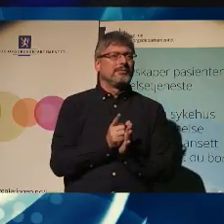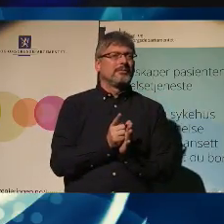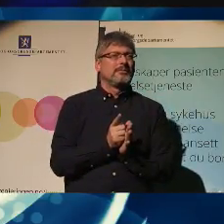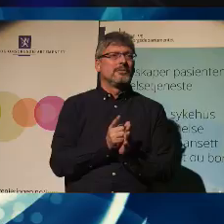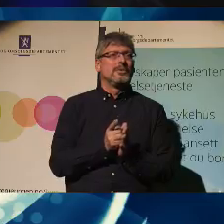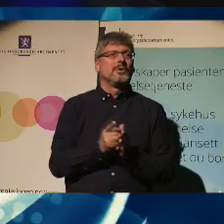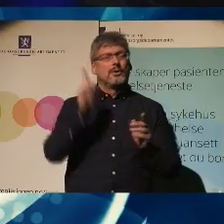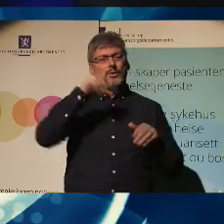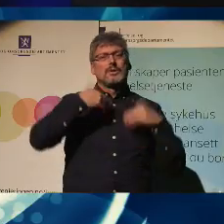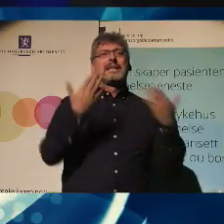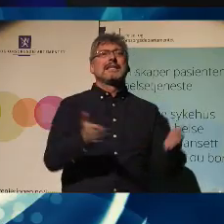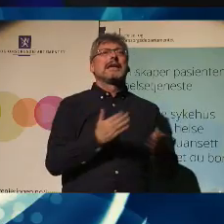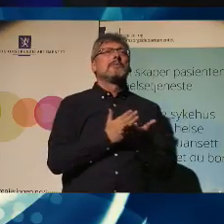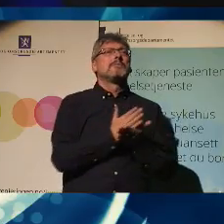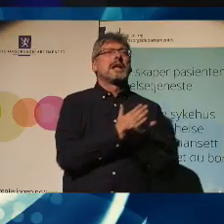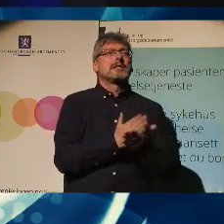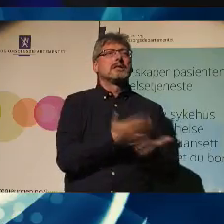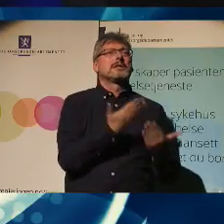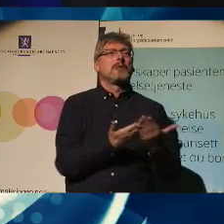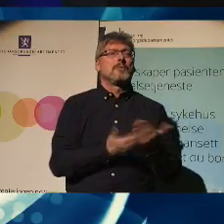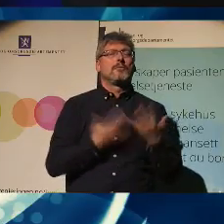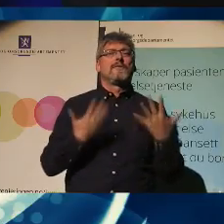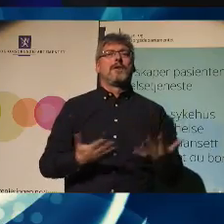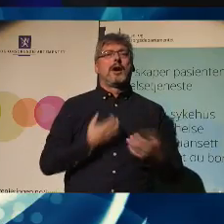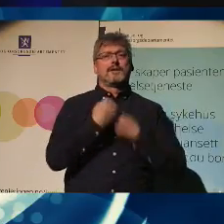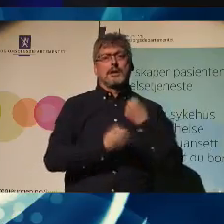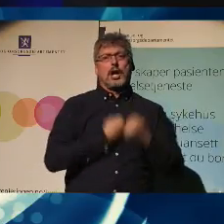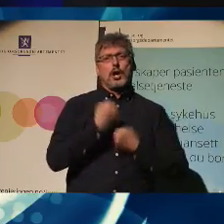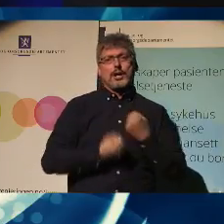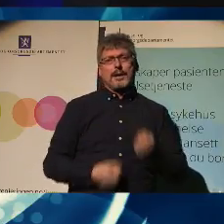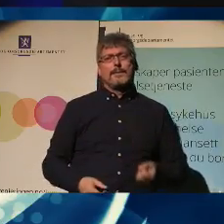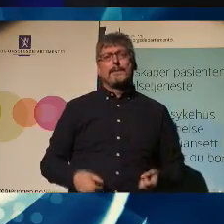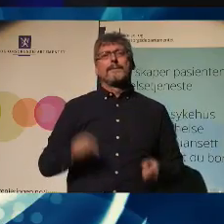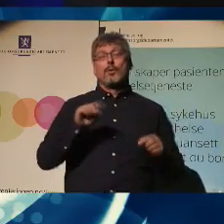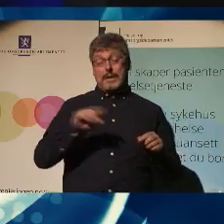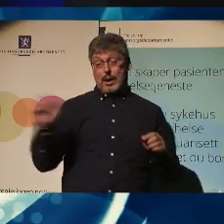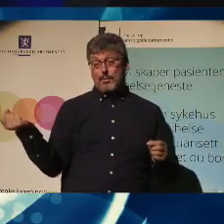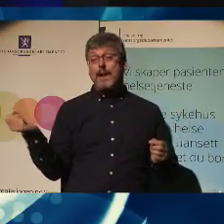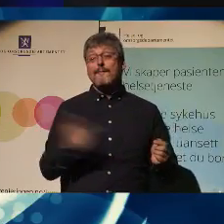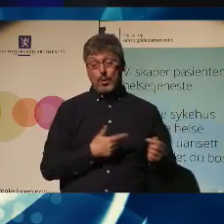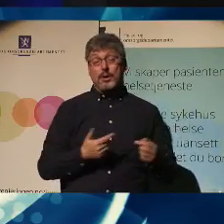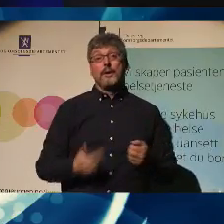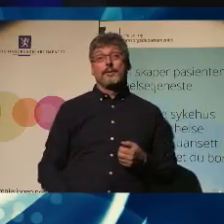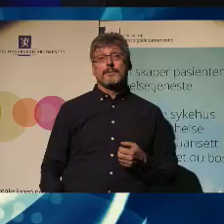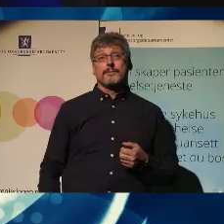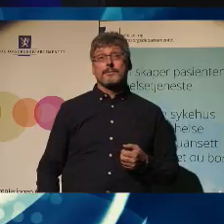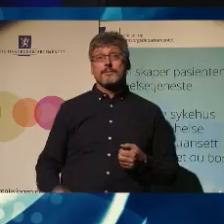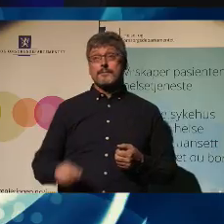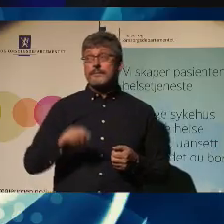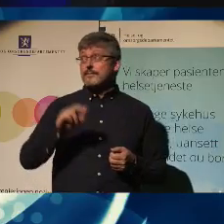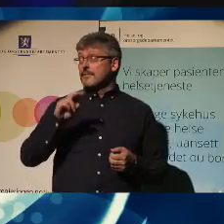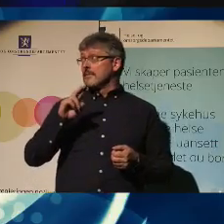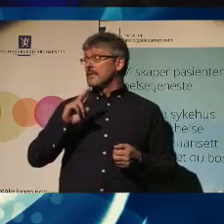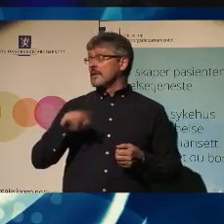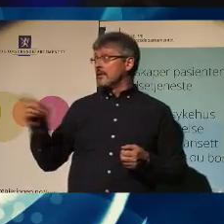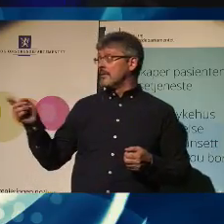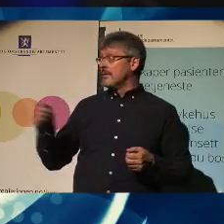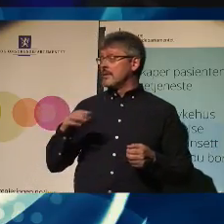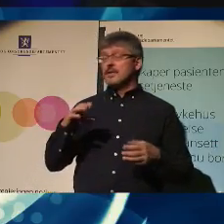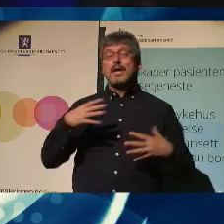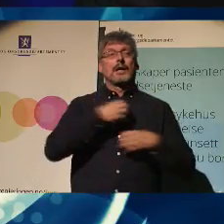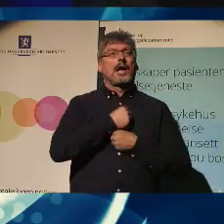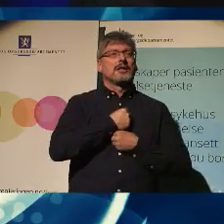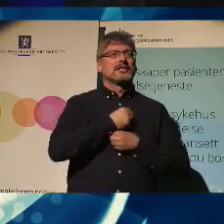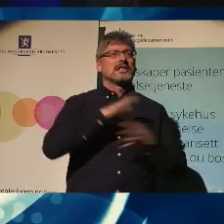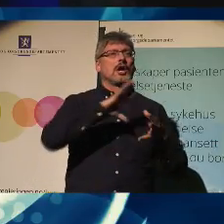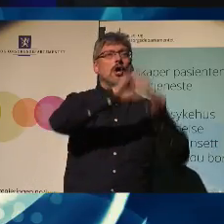gi presise anbefalinger om hva man skal gjøre. Dette kommer fort. Det norske cancer-clusteret har allerede inngått